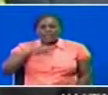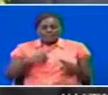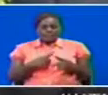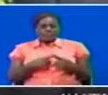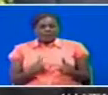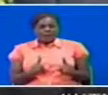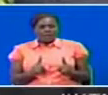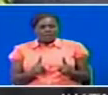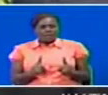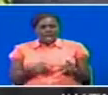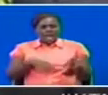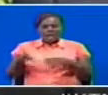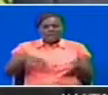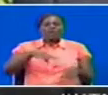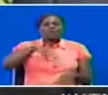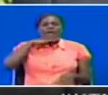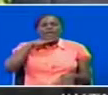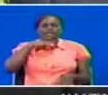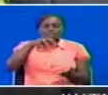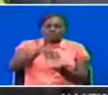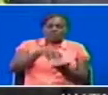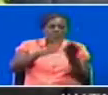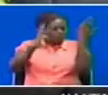we are losing livestock. The situation is quite bad.